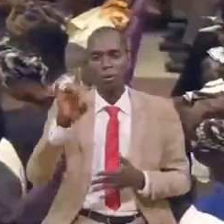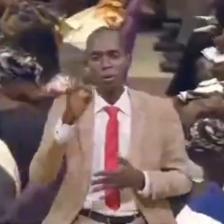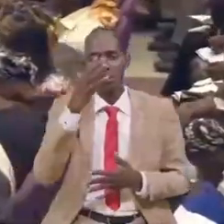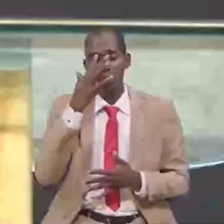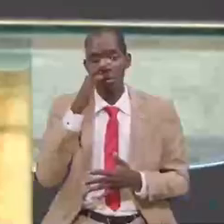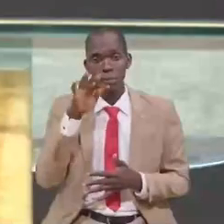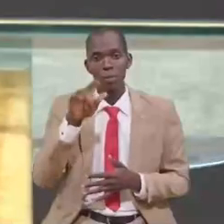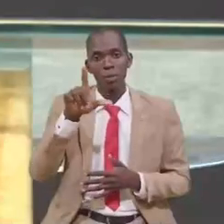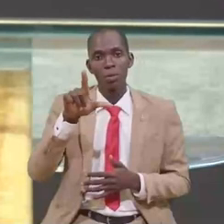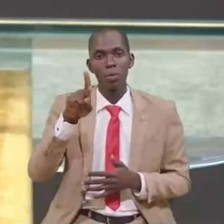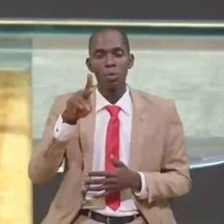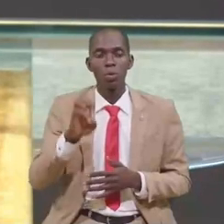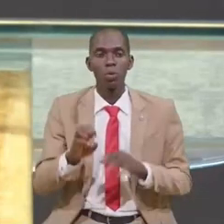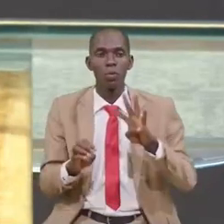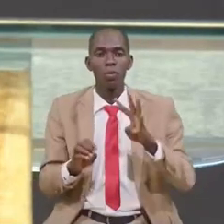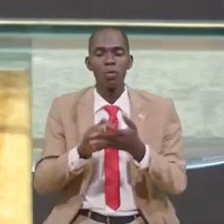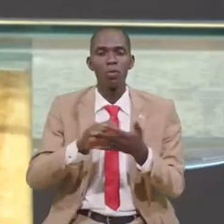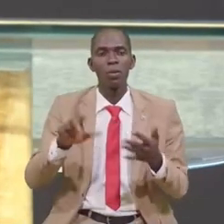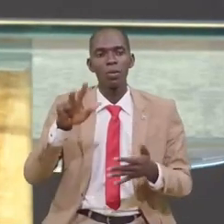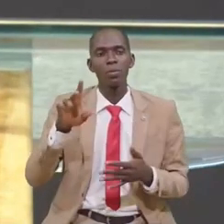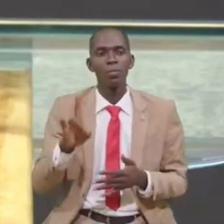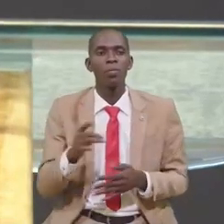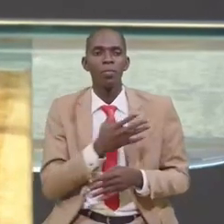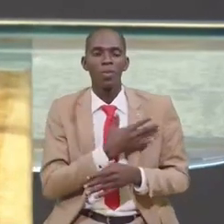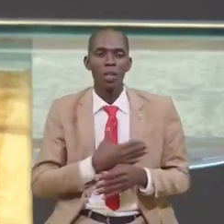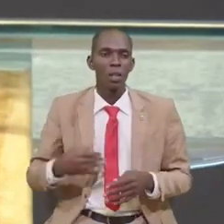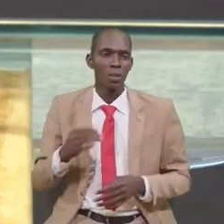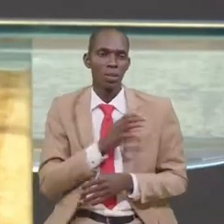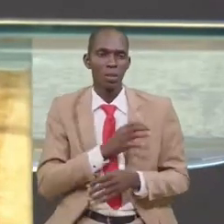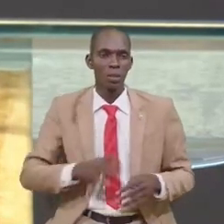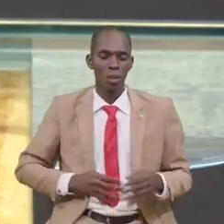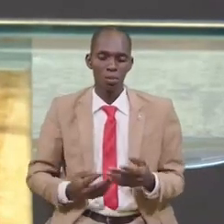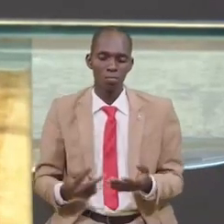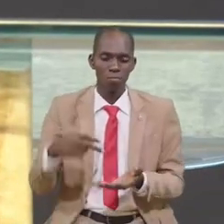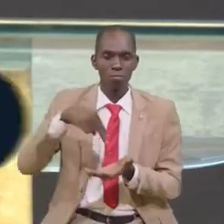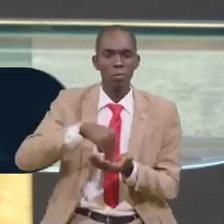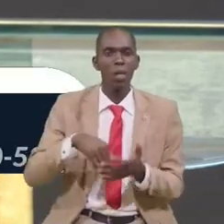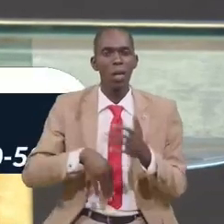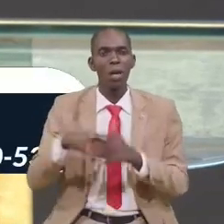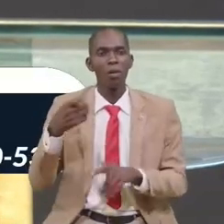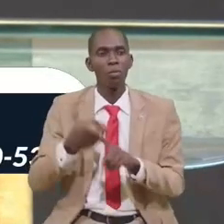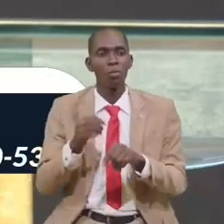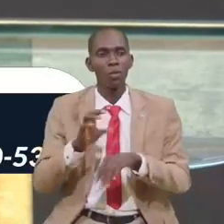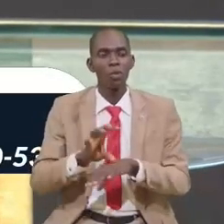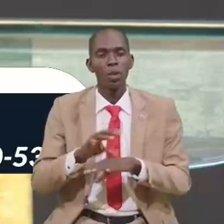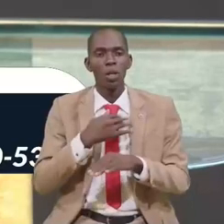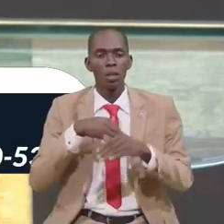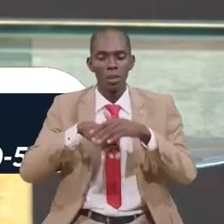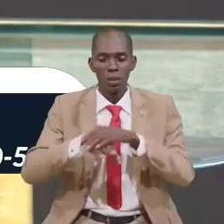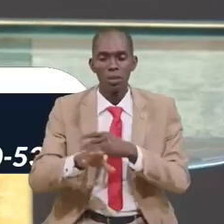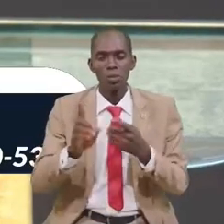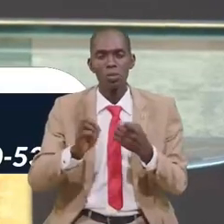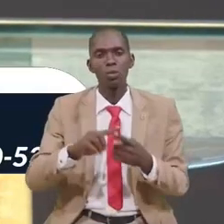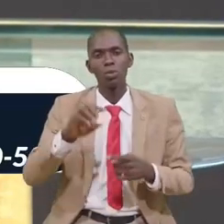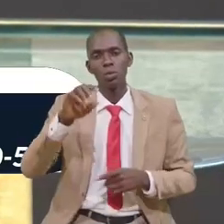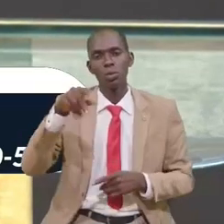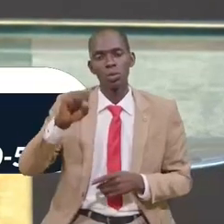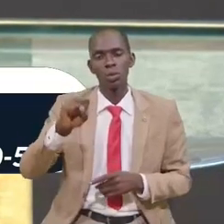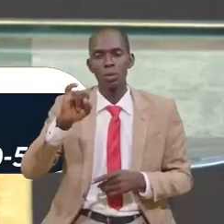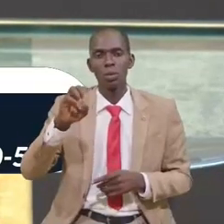dit, « En sortant de la synagogue, il se rendit à la maison de Simon.